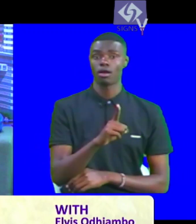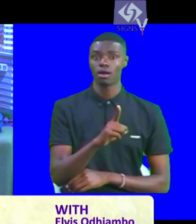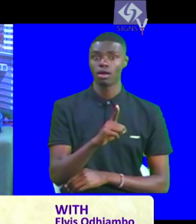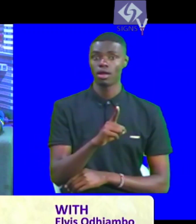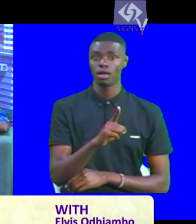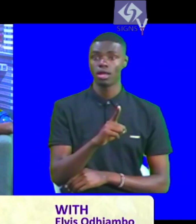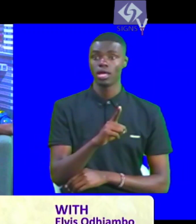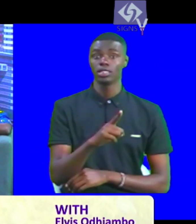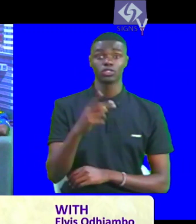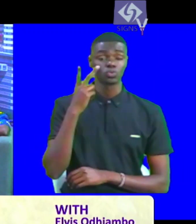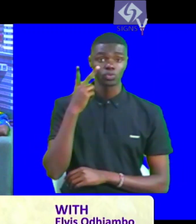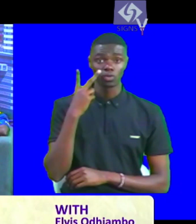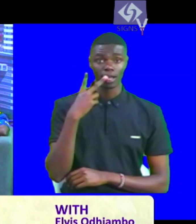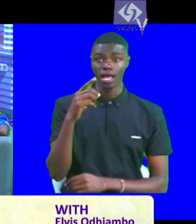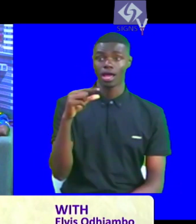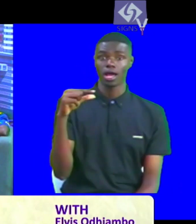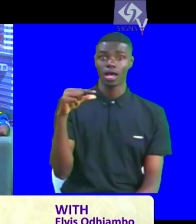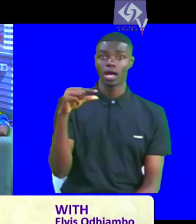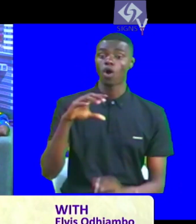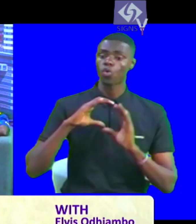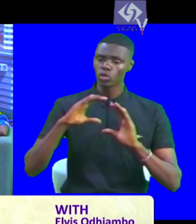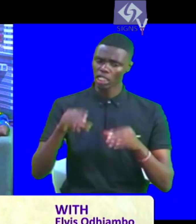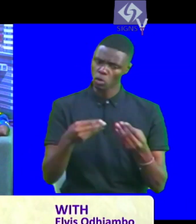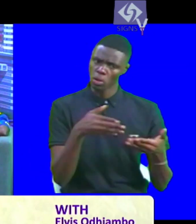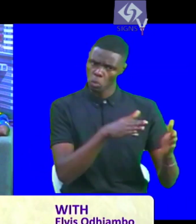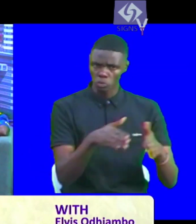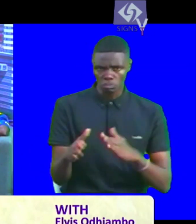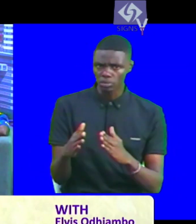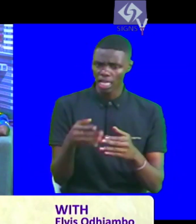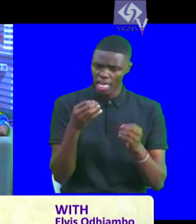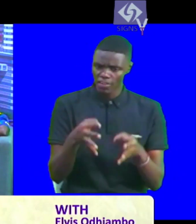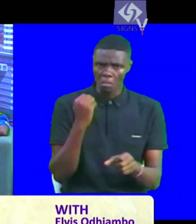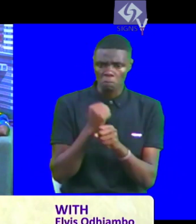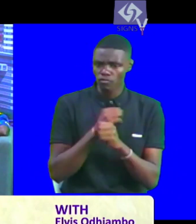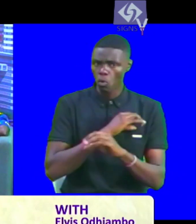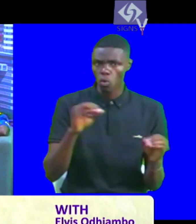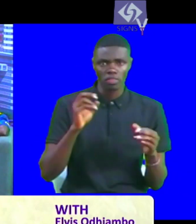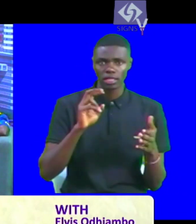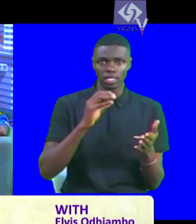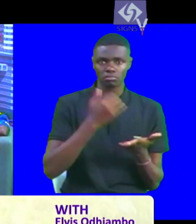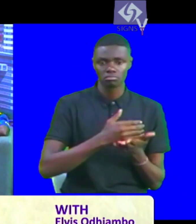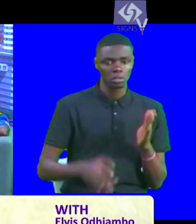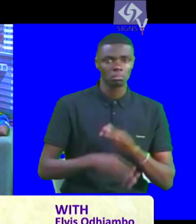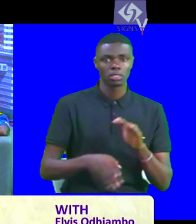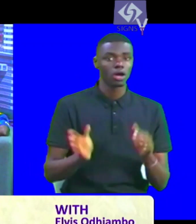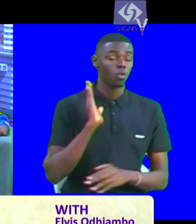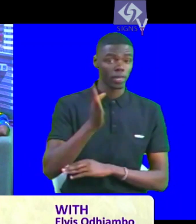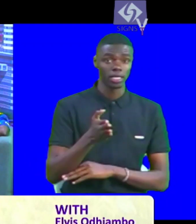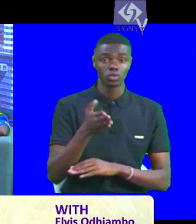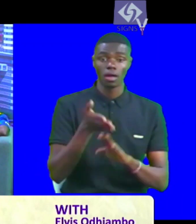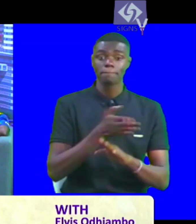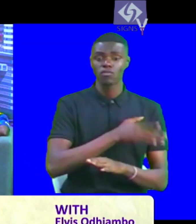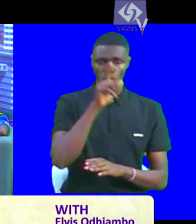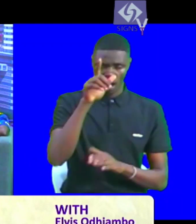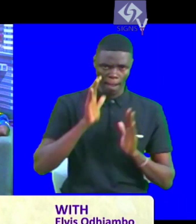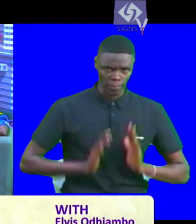msee I'm very sure unajua tena na Guardiola naye akikupea chance usipoba form unajua tutaenda. So